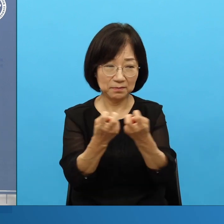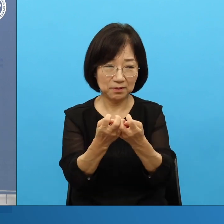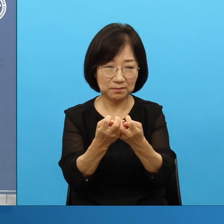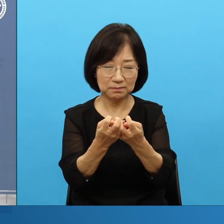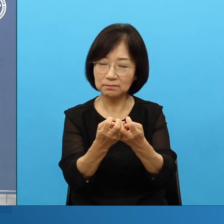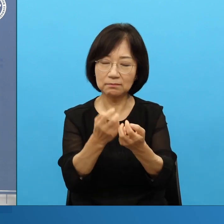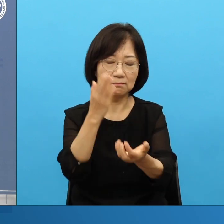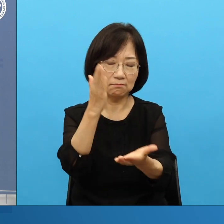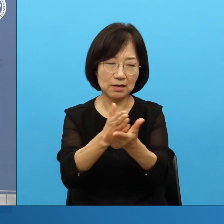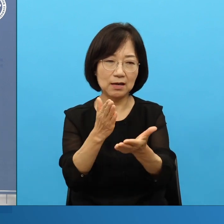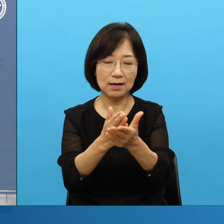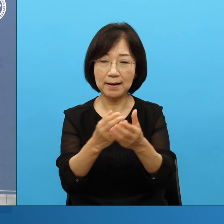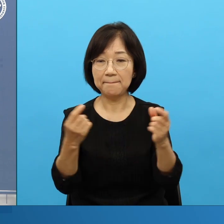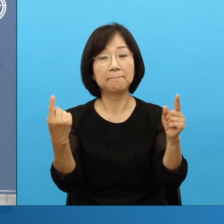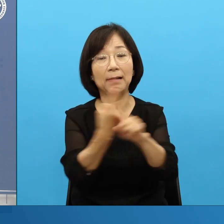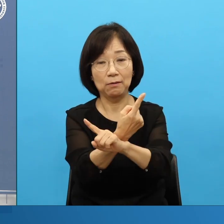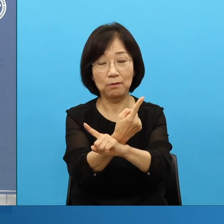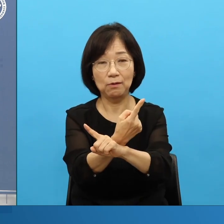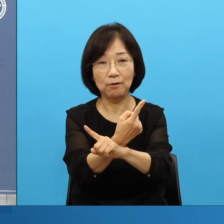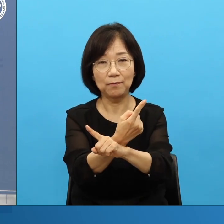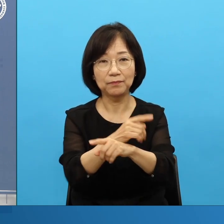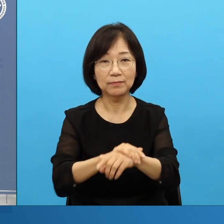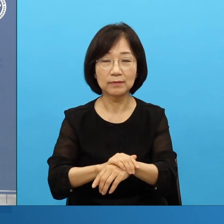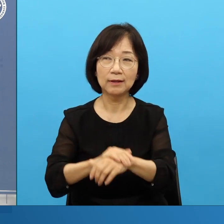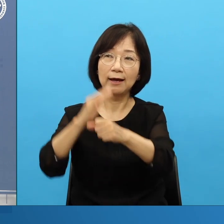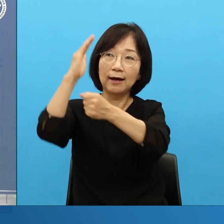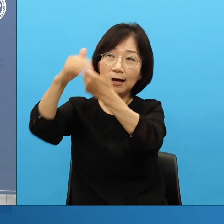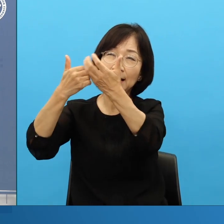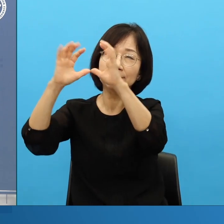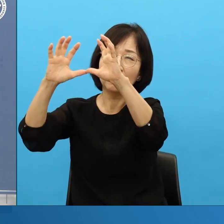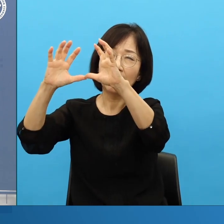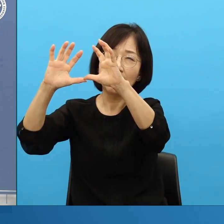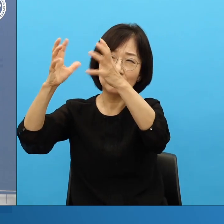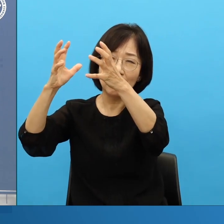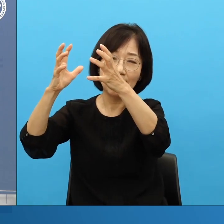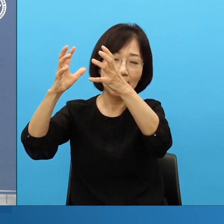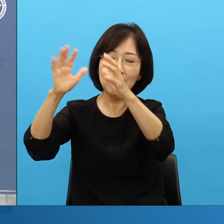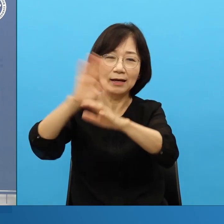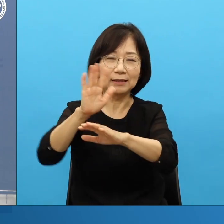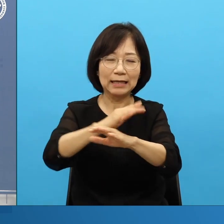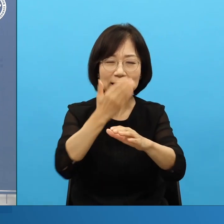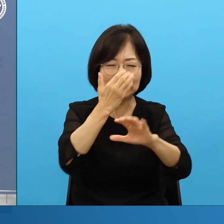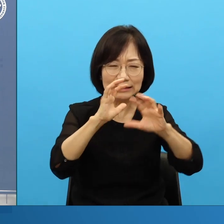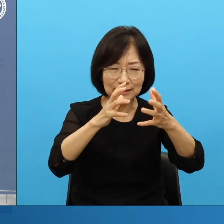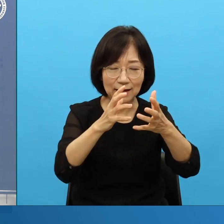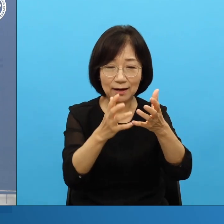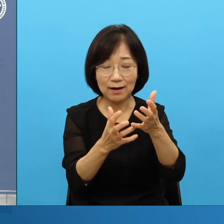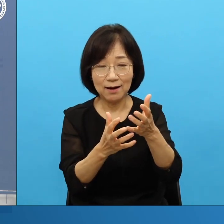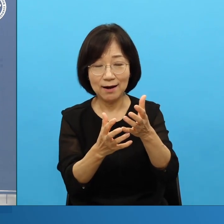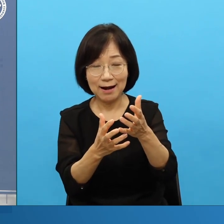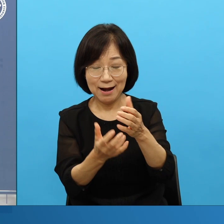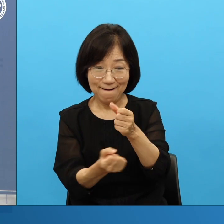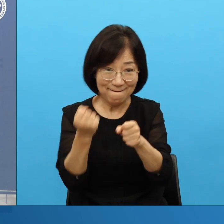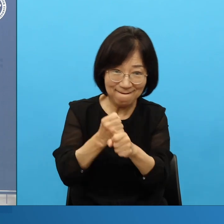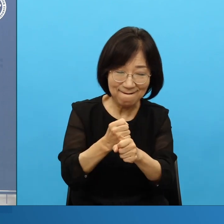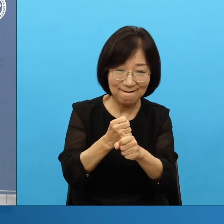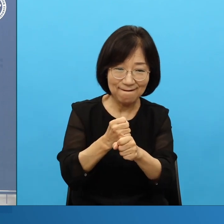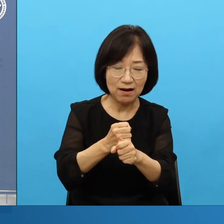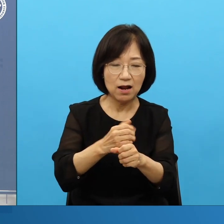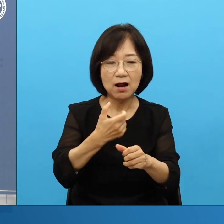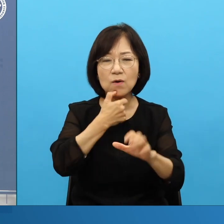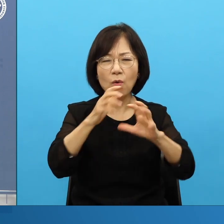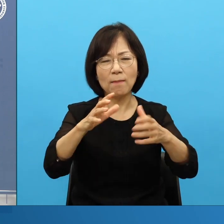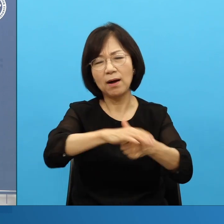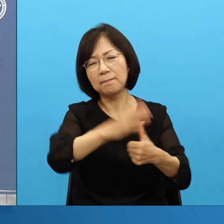said to change that. 이스라엘 나라 회복하면 이때입니까? 너희 알 바 아니요 이랬습니다. Oh, is this a 그게 time? 문제란 말이 아닙니다. 너희 알 바 아니요. When will the kingdom of Israel be restored? He